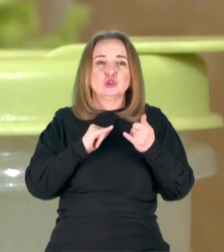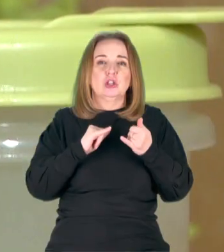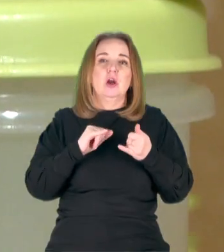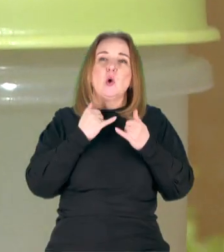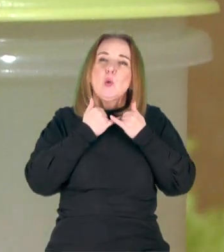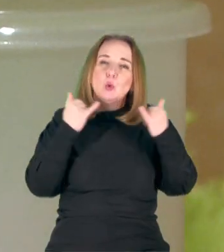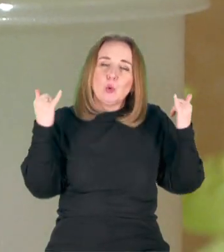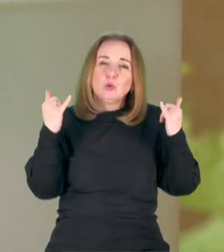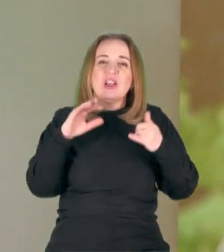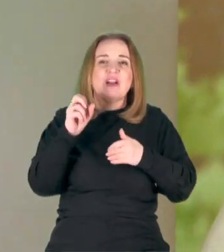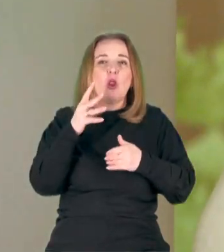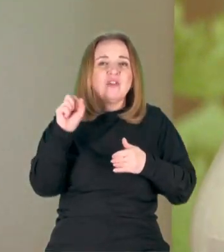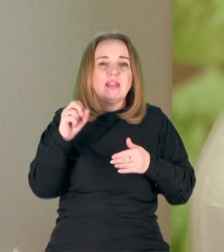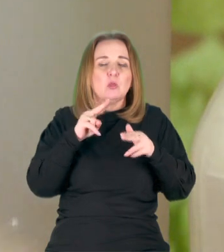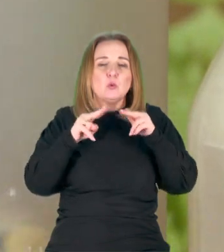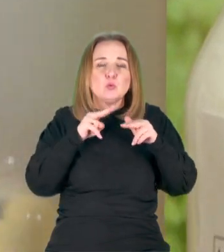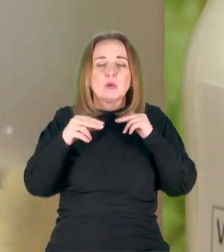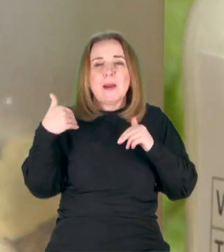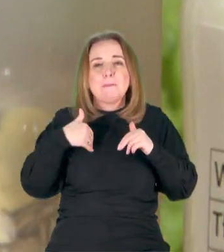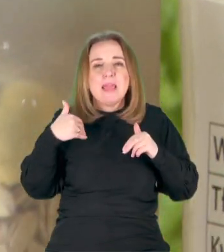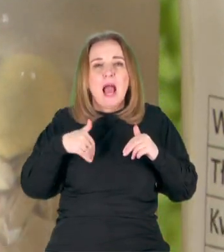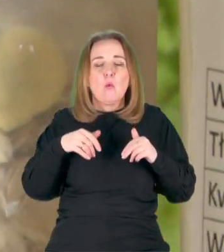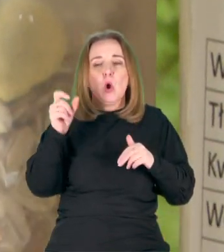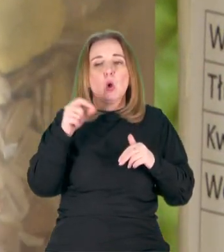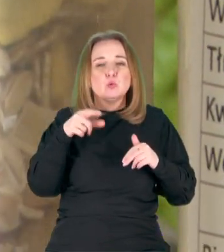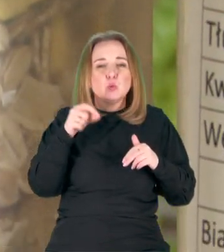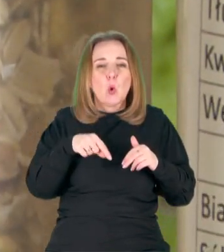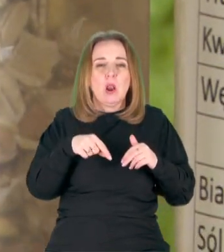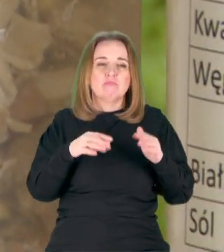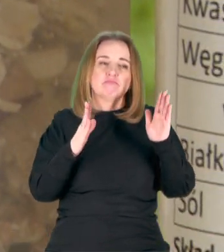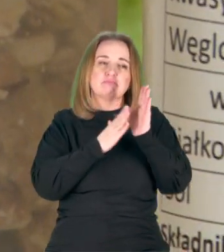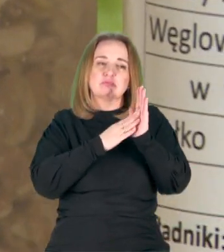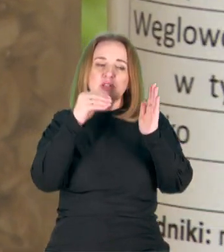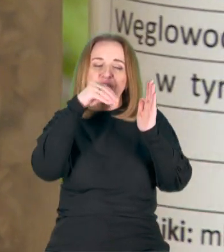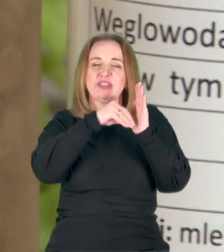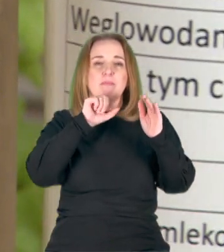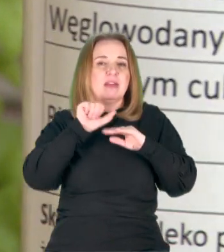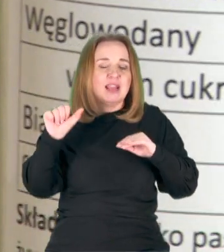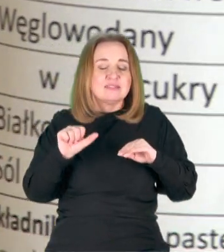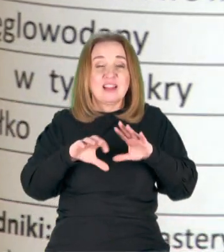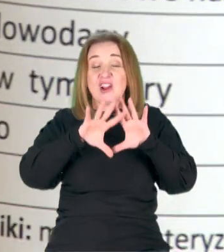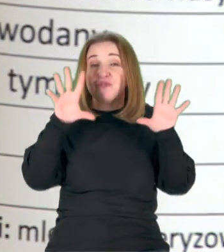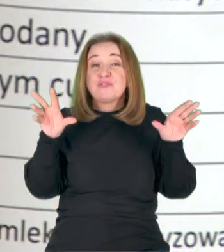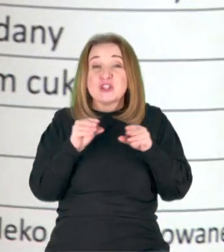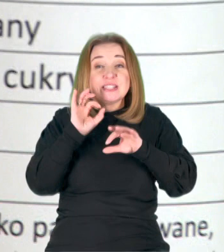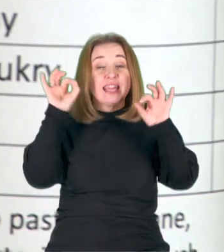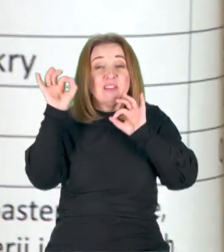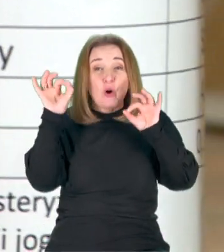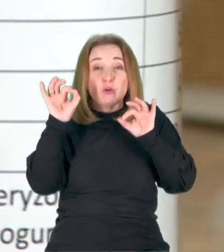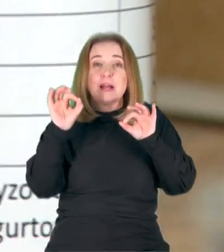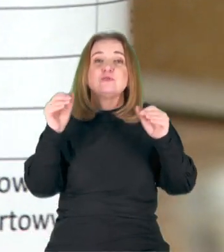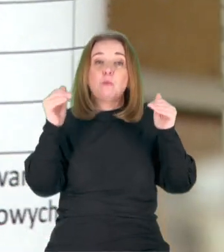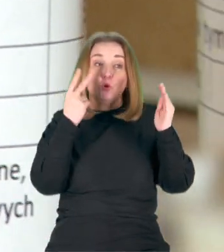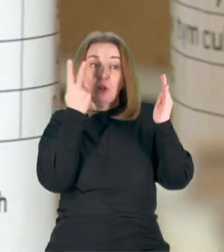ilość tłuszczu, kwasów tłuszczowych nasyconych, węglowodanów, cukrów, białka oraz soli. Wszystkie te